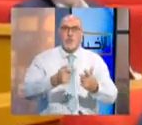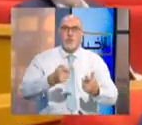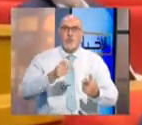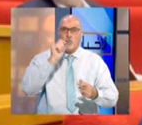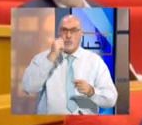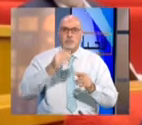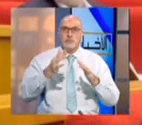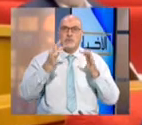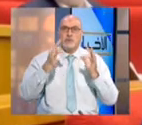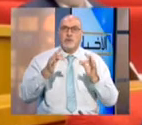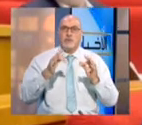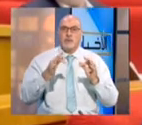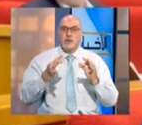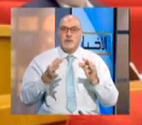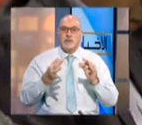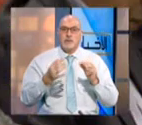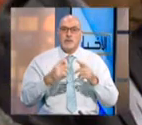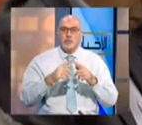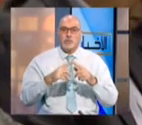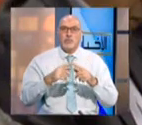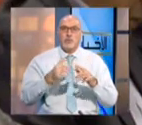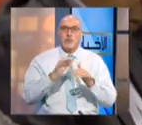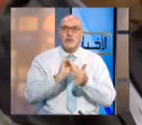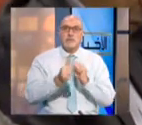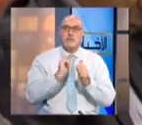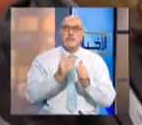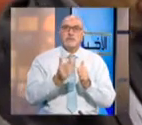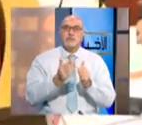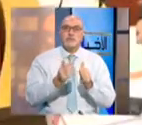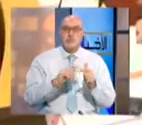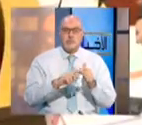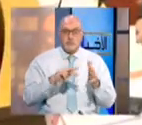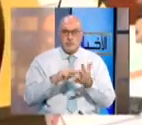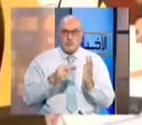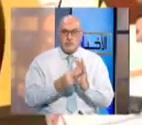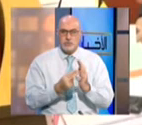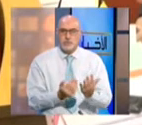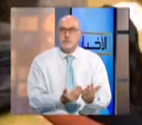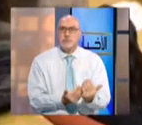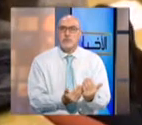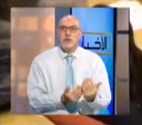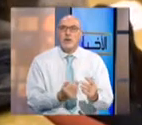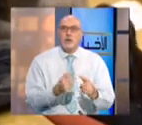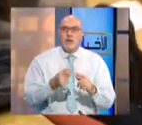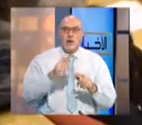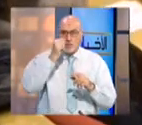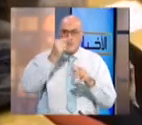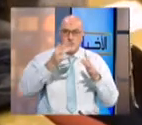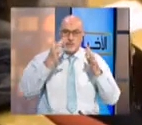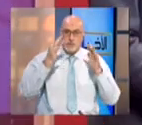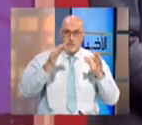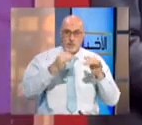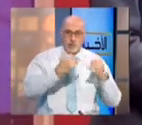ديناميكية جديدة أكثر تماشيا مع تحديات وتطلعات المواطنين وكذا احتياجات الفاعلين الاقتصاديين في كلا